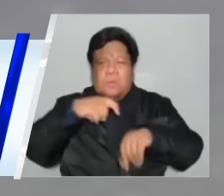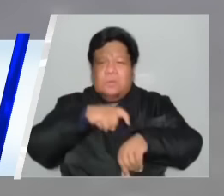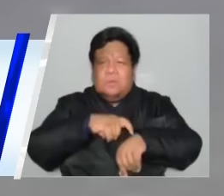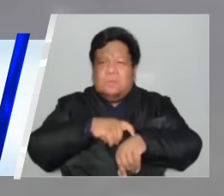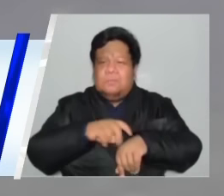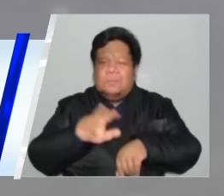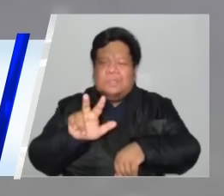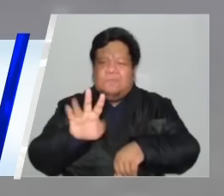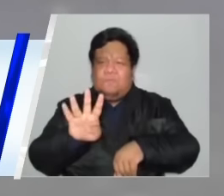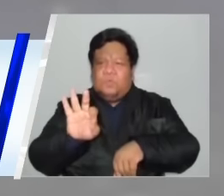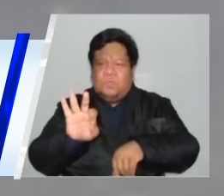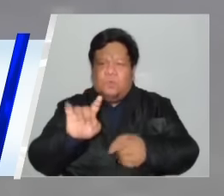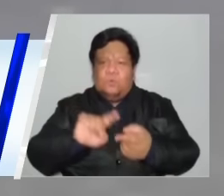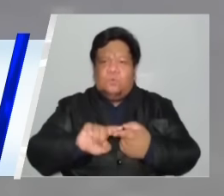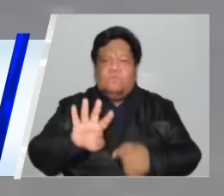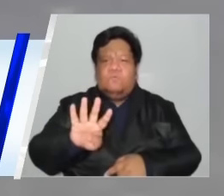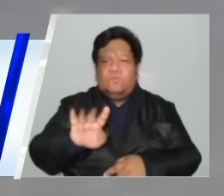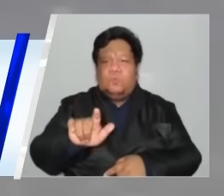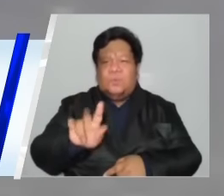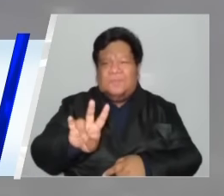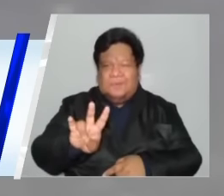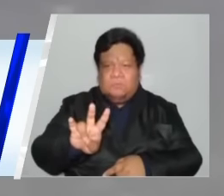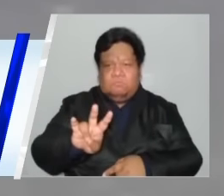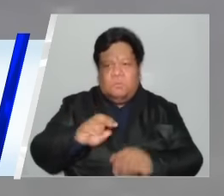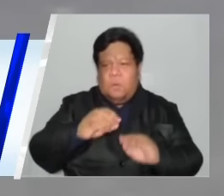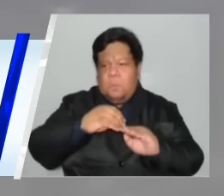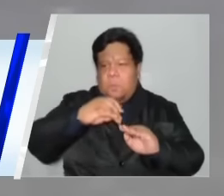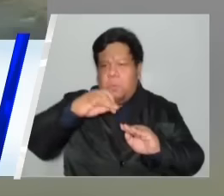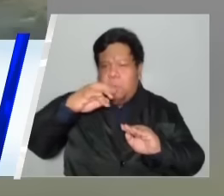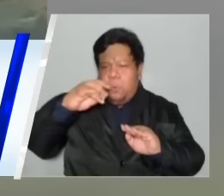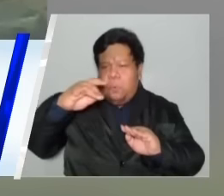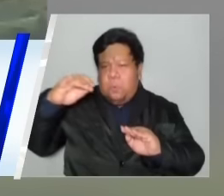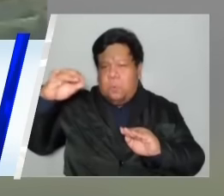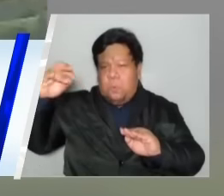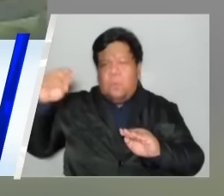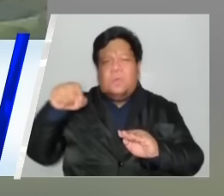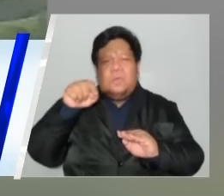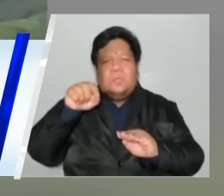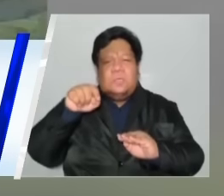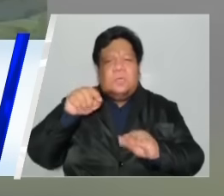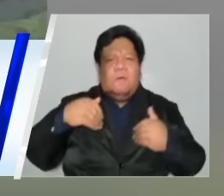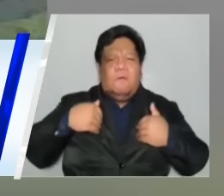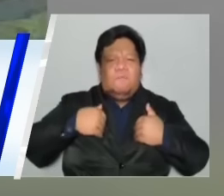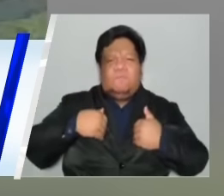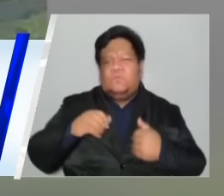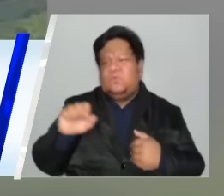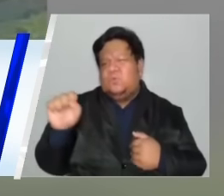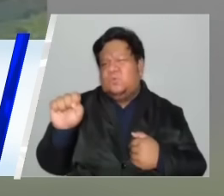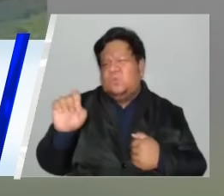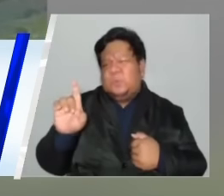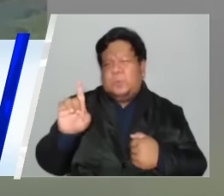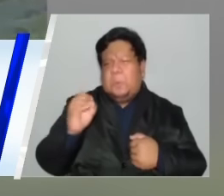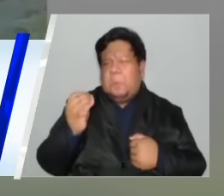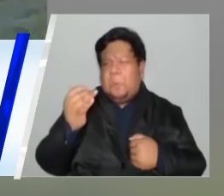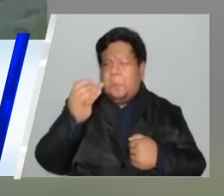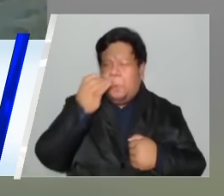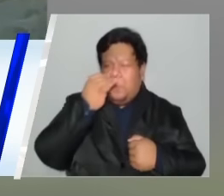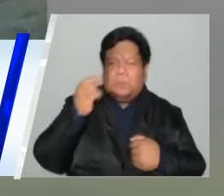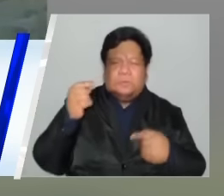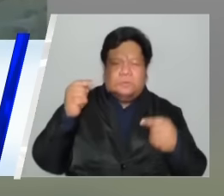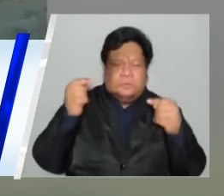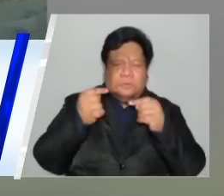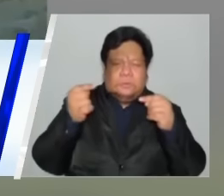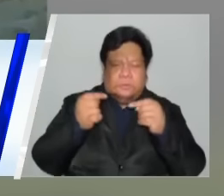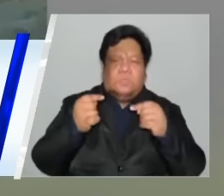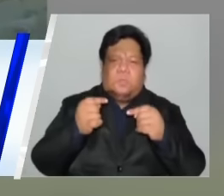4:27 p.m. Mataas daw ngayon ang buga ng sulfur dioxide at mataas din daw ang bilang ng mga volcano tectonic earthquakes. Mayroon din